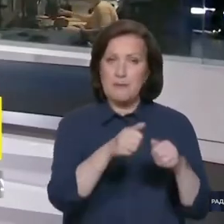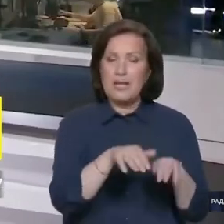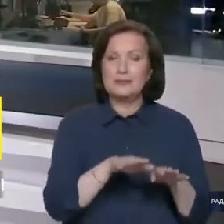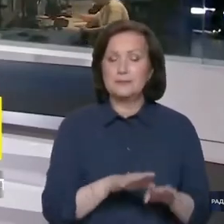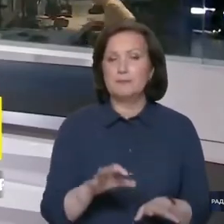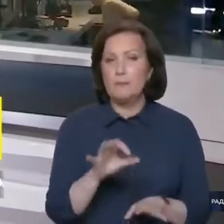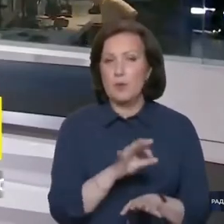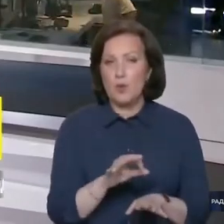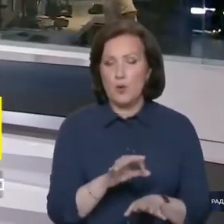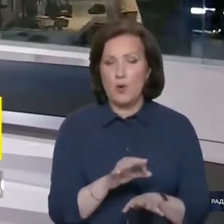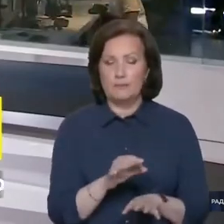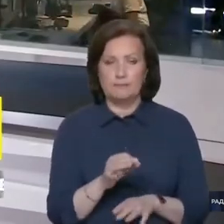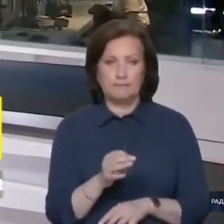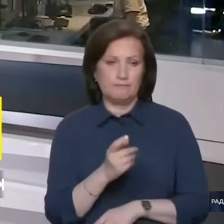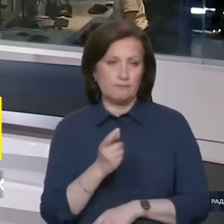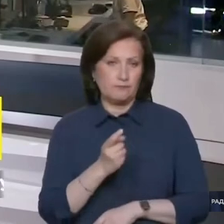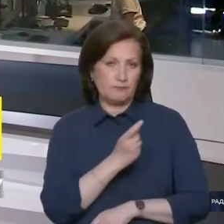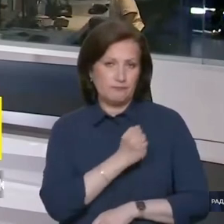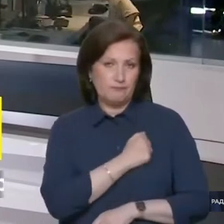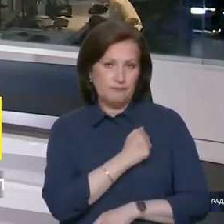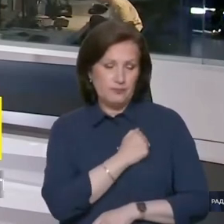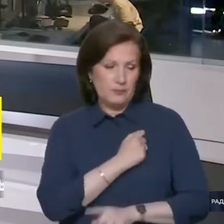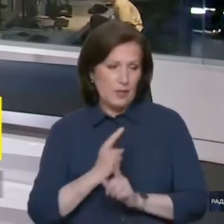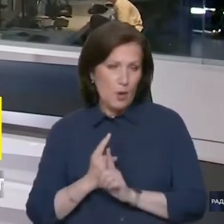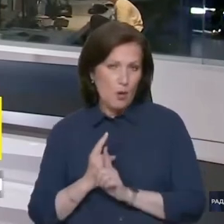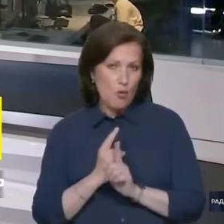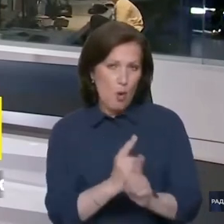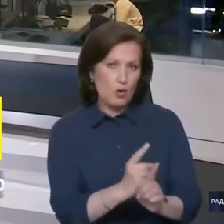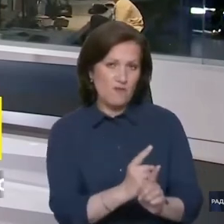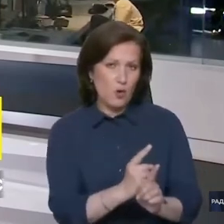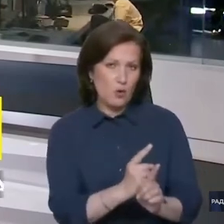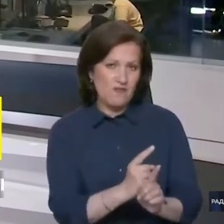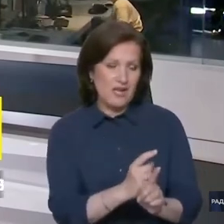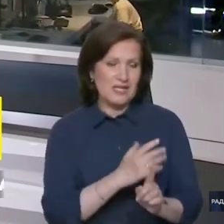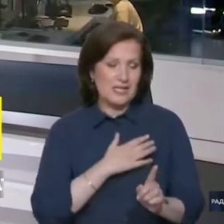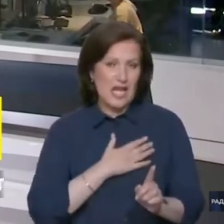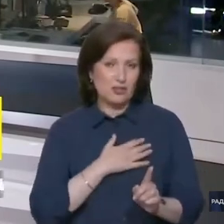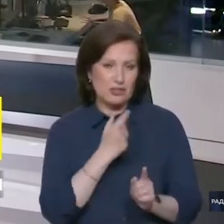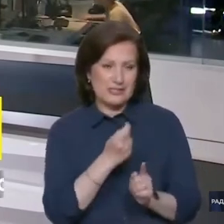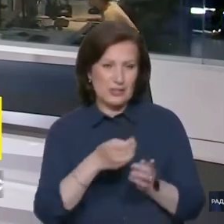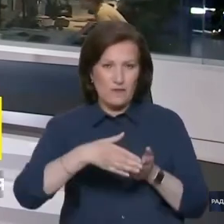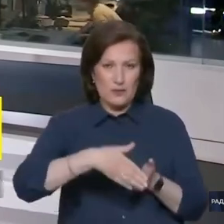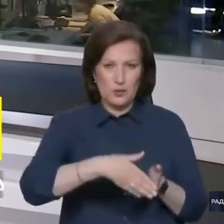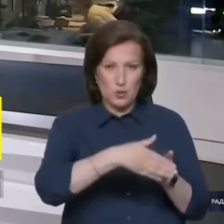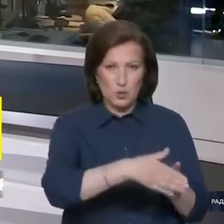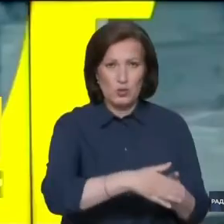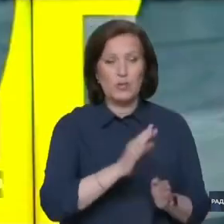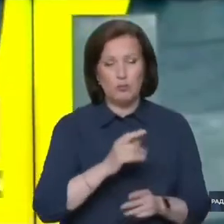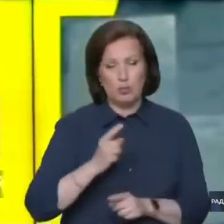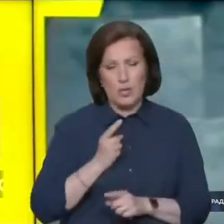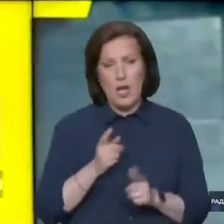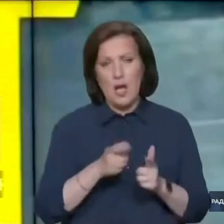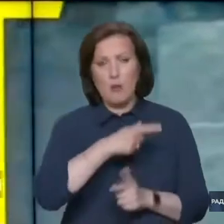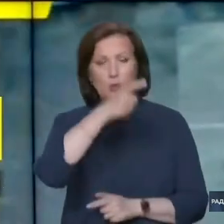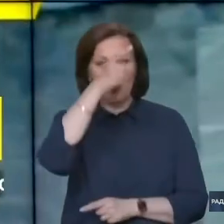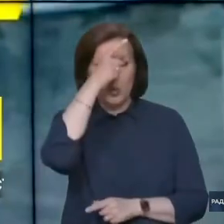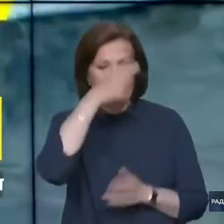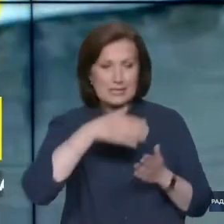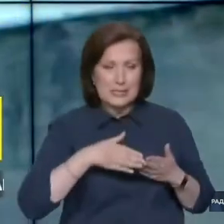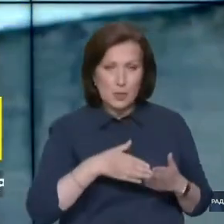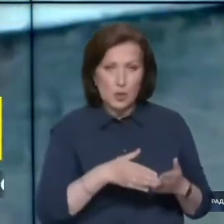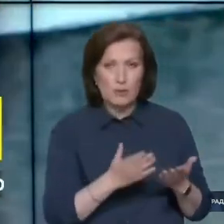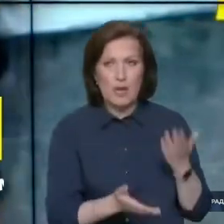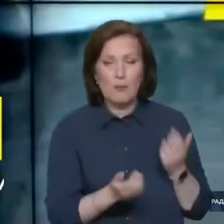про силове конвоювання наших зернових суден, про те, що їх будуть охороняти або турецькі кораблі,